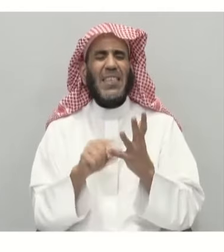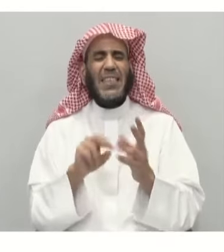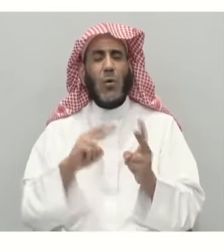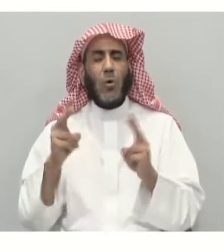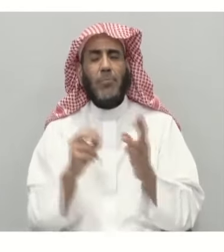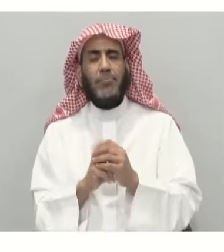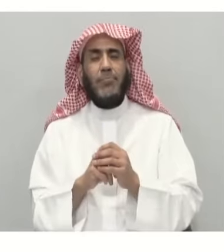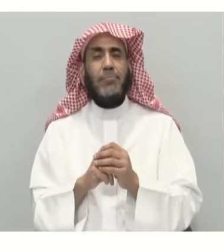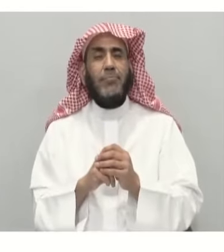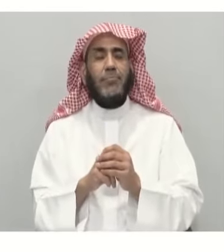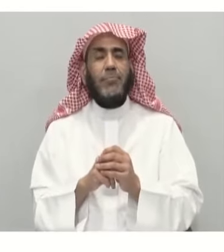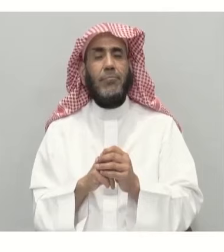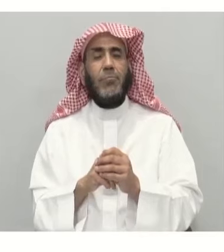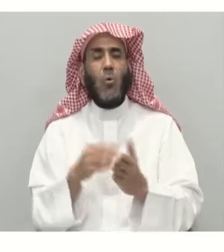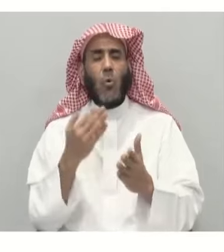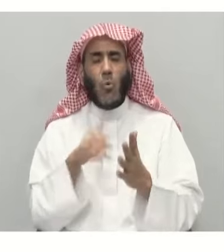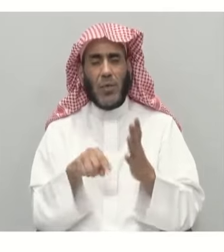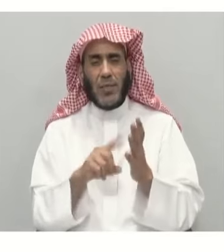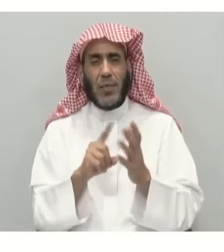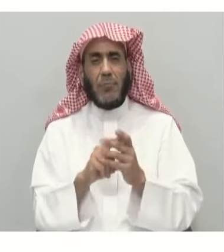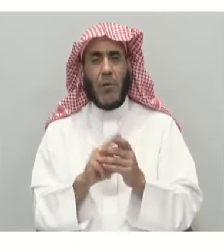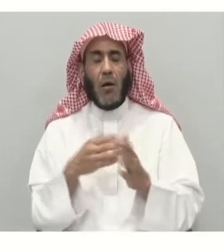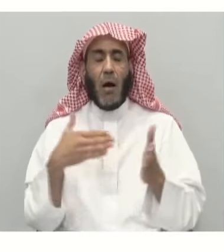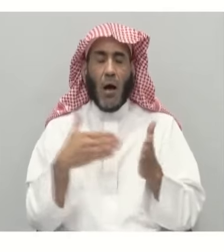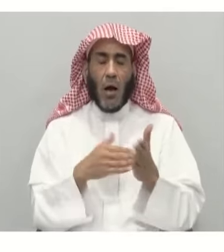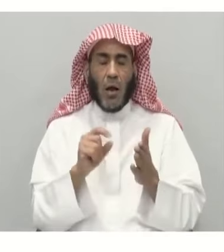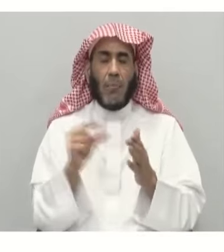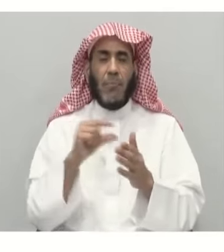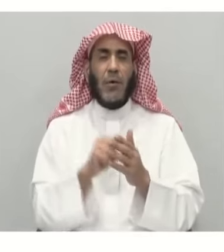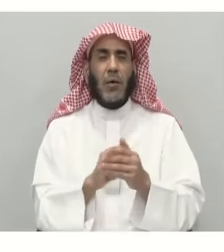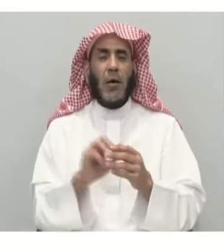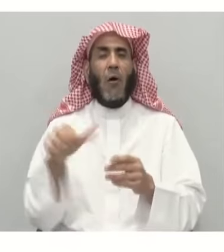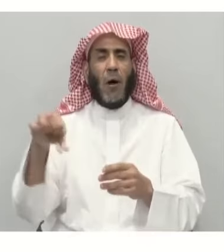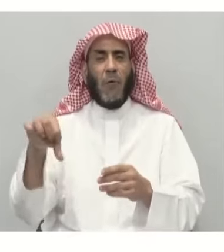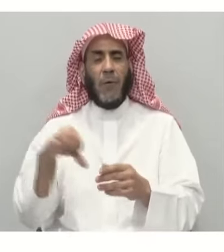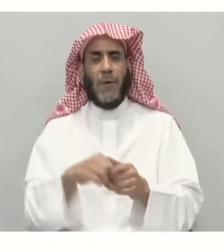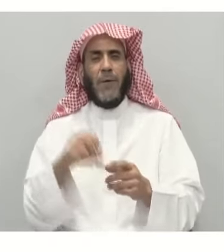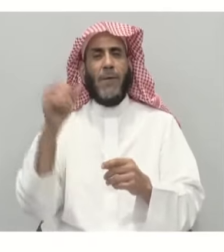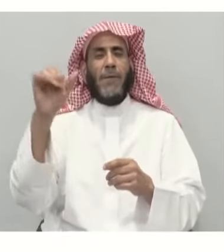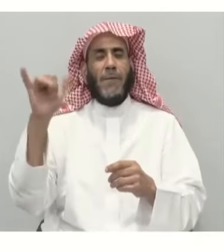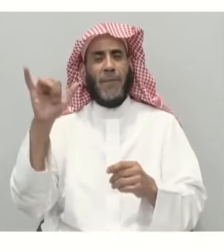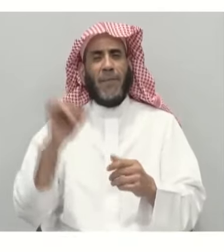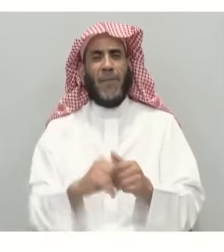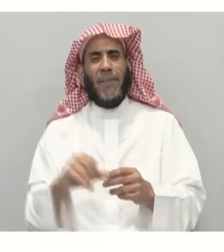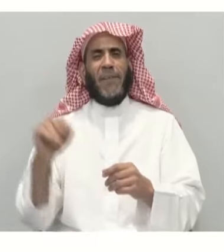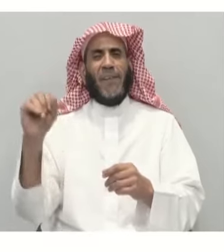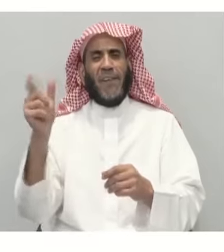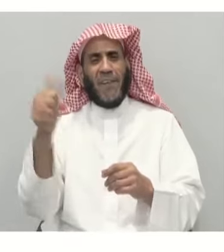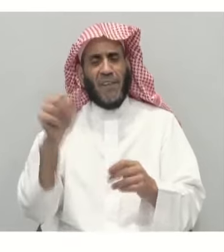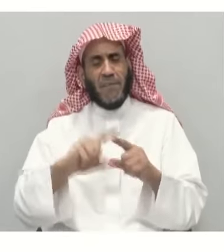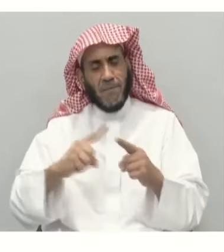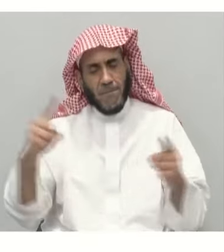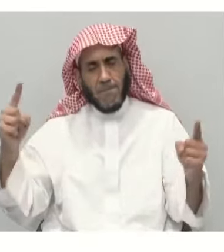بمعنى تكون مثلا في وسط الكلام تكون مثلا في اخر الكلام تكون مثلا على واو تكون مثلا على ياء تكون على الف